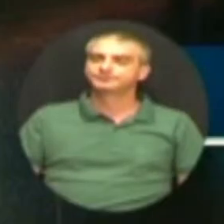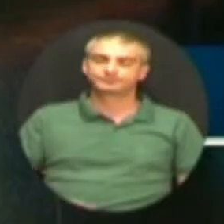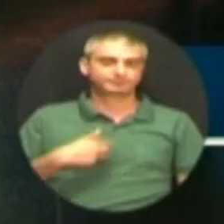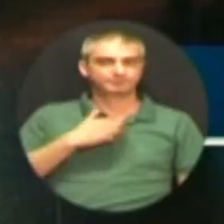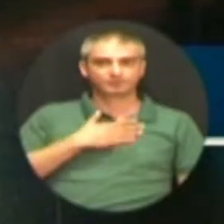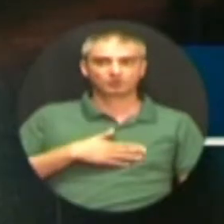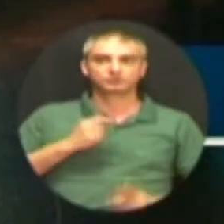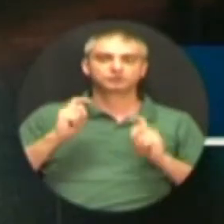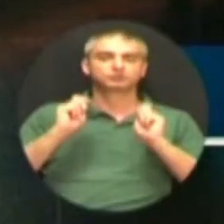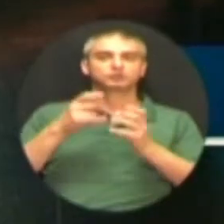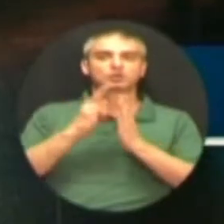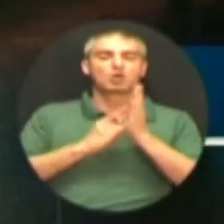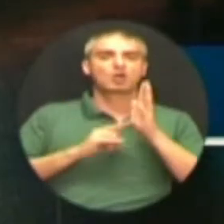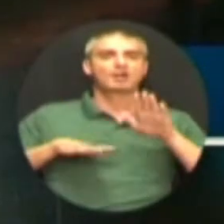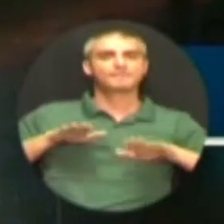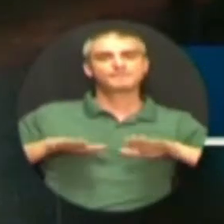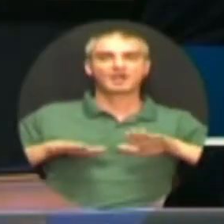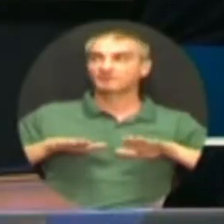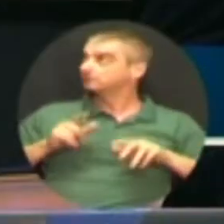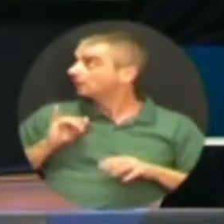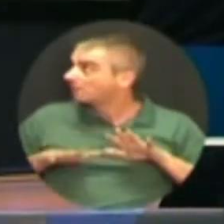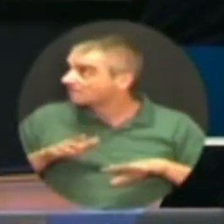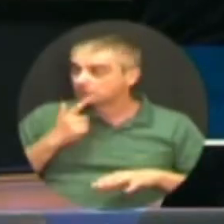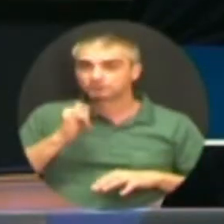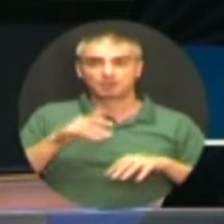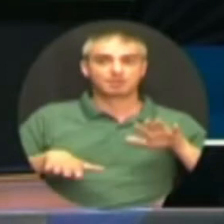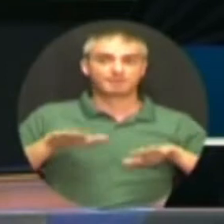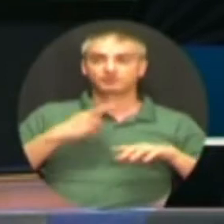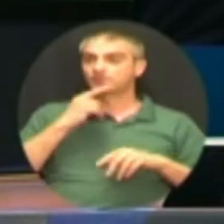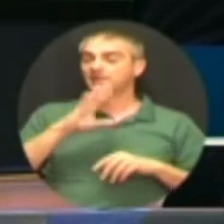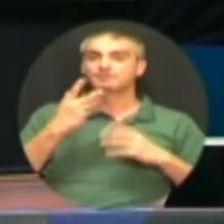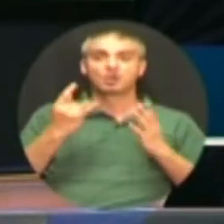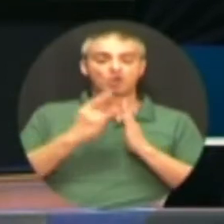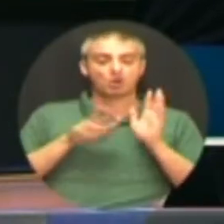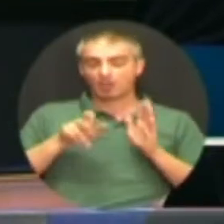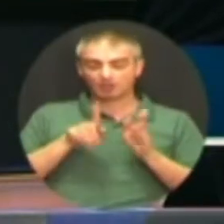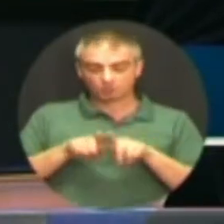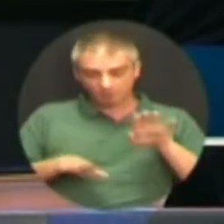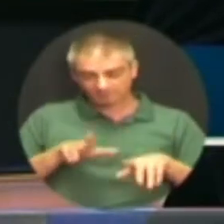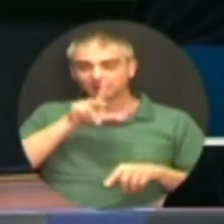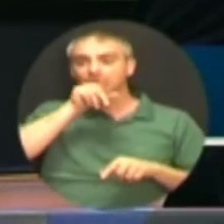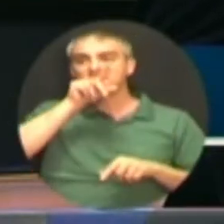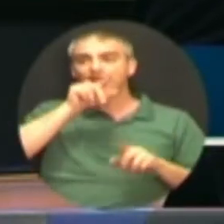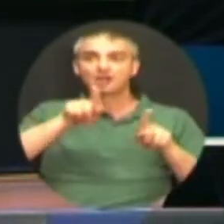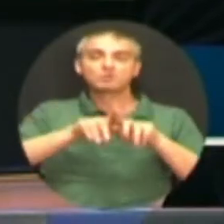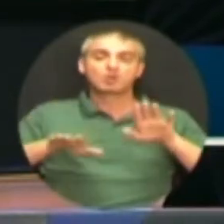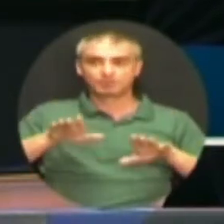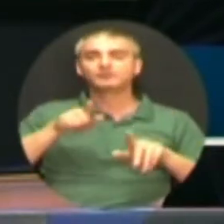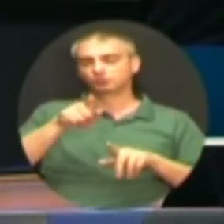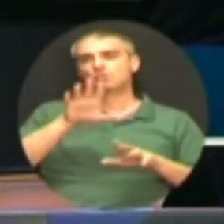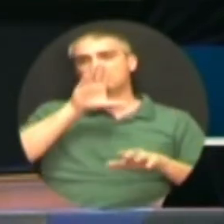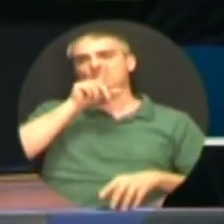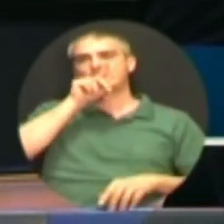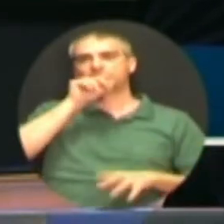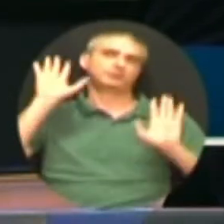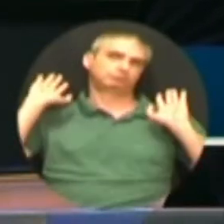אני הייתי רוצה שיוגש חוק הברווז. חוק ברווז. ברווז. חוק שאומר שאם משהו הולך כמו ברווז ומגעגע כמו ברווז, הרי הוא